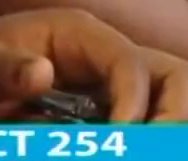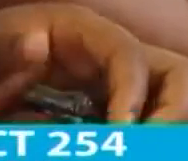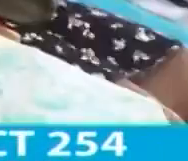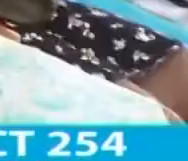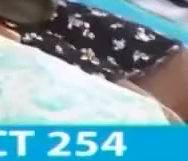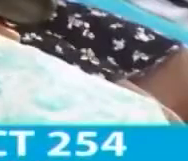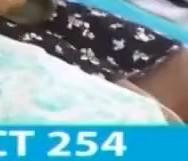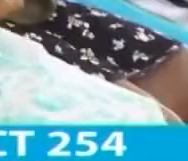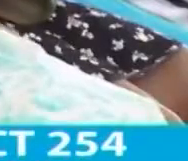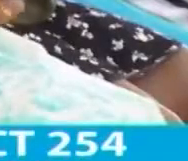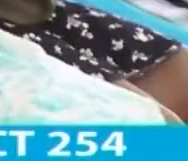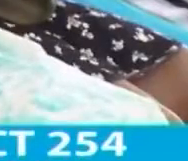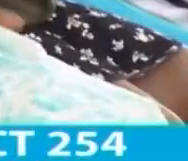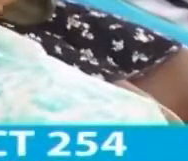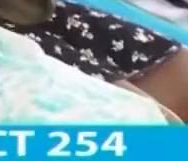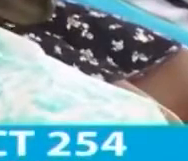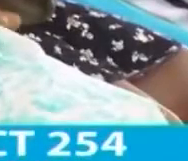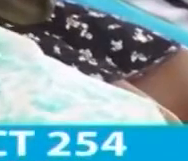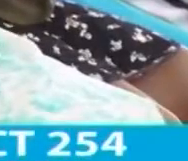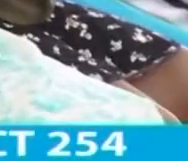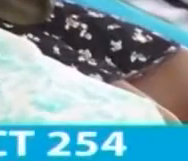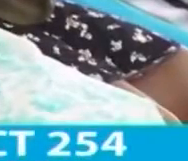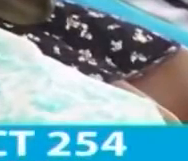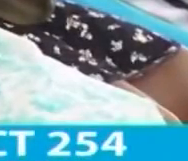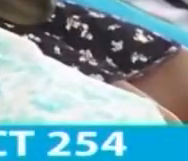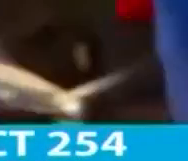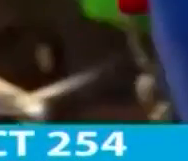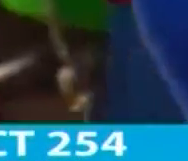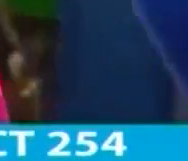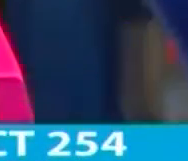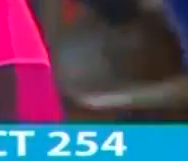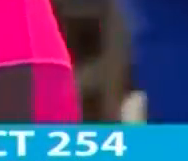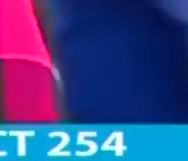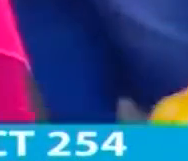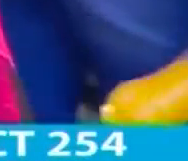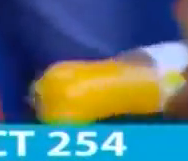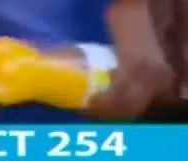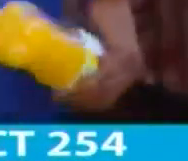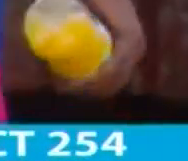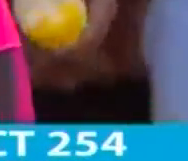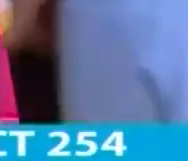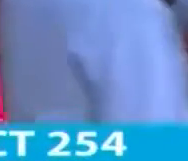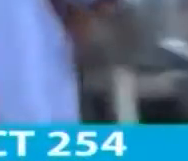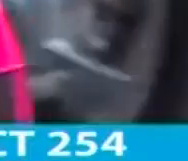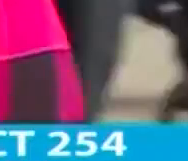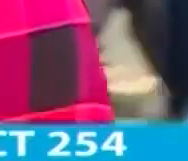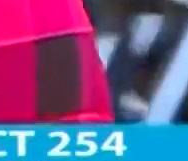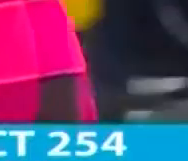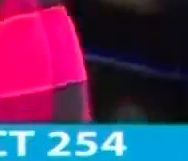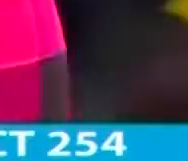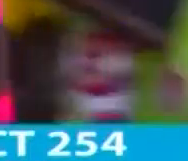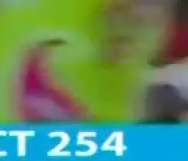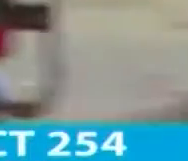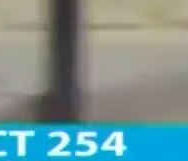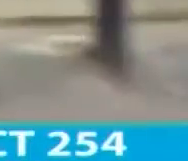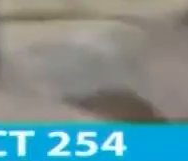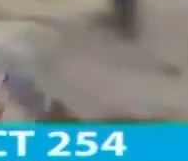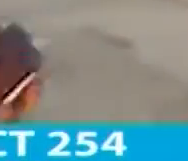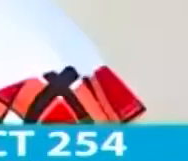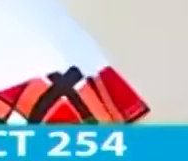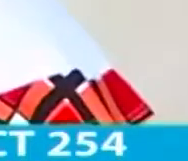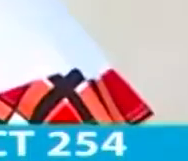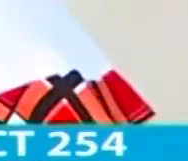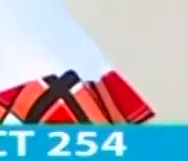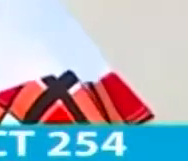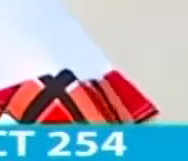Uzuiaji maambukizi ya virusi vya HIV kutoka kwa mama hadi mtoto ni miongoni mwa hatua ambazo